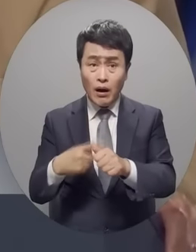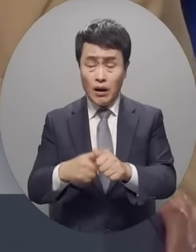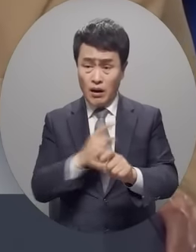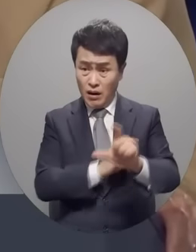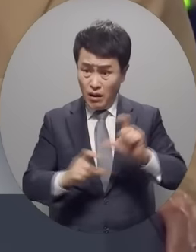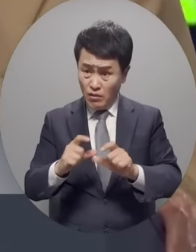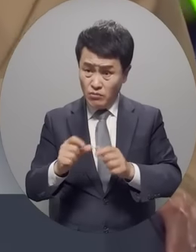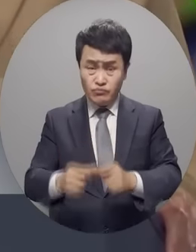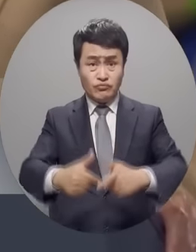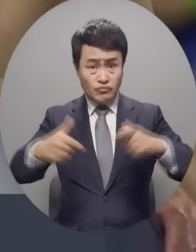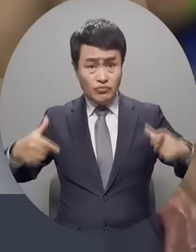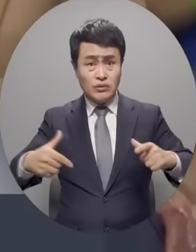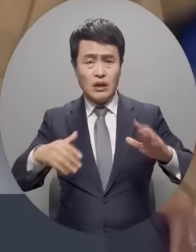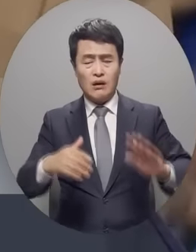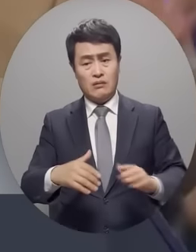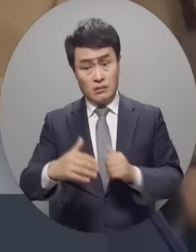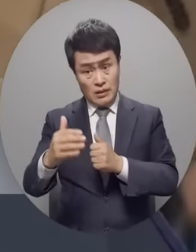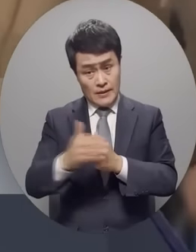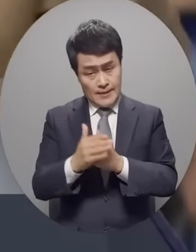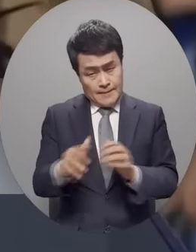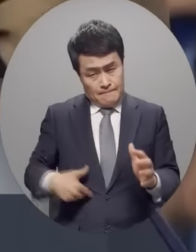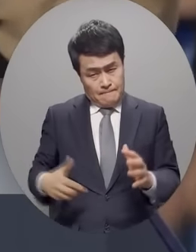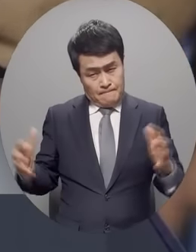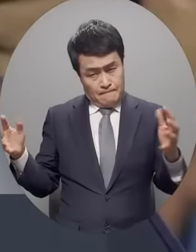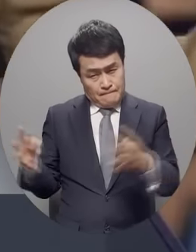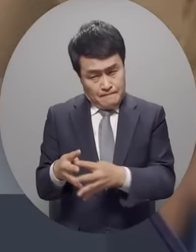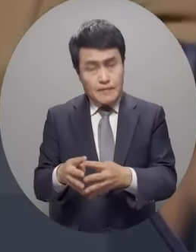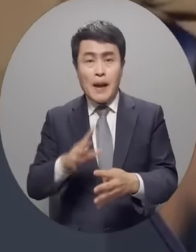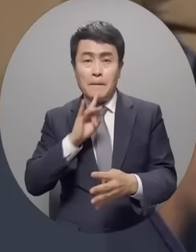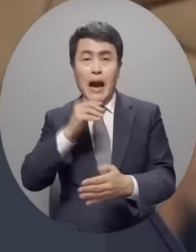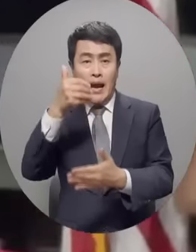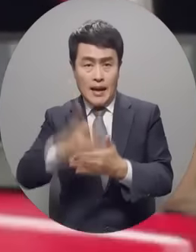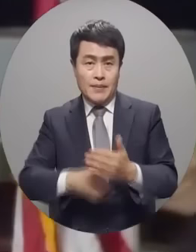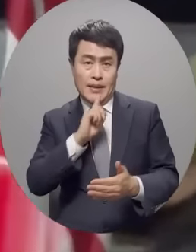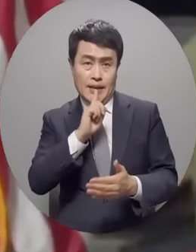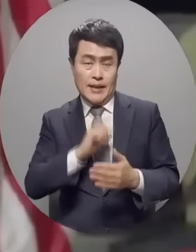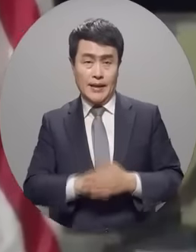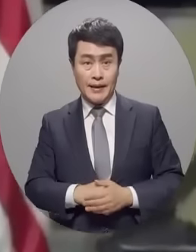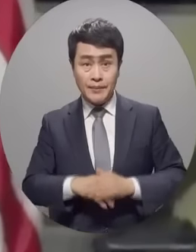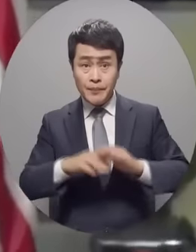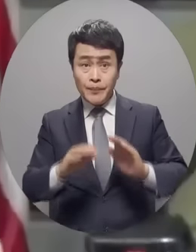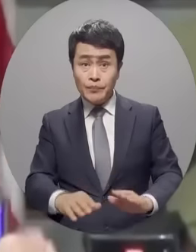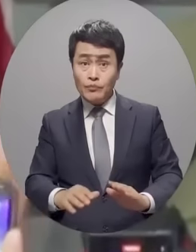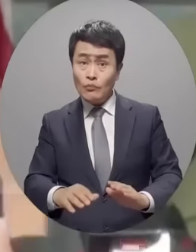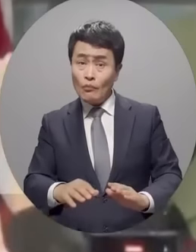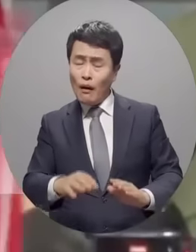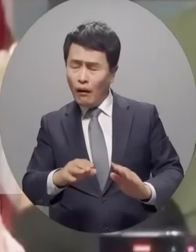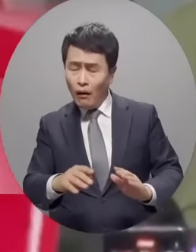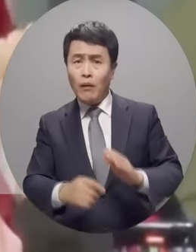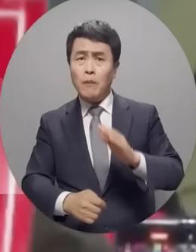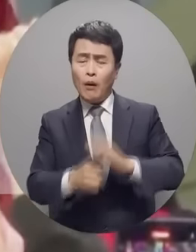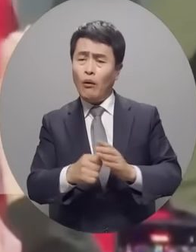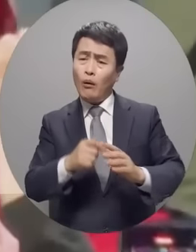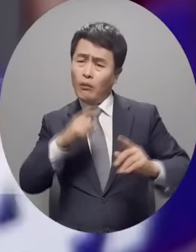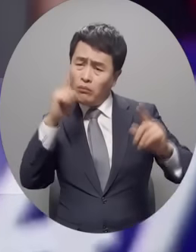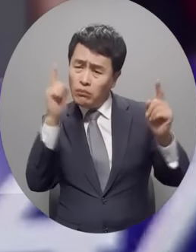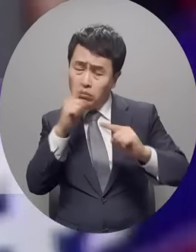건 이제 지지층 결집 전략만 남았다고 보기 때문입니다. 그러나 유례 없는 비방전